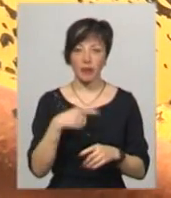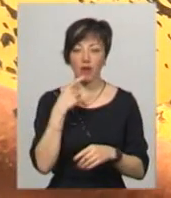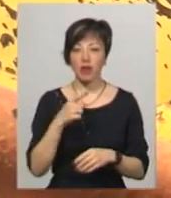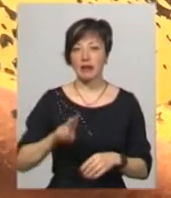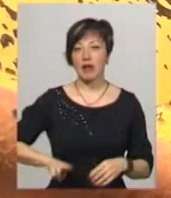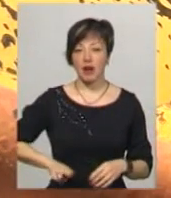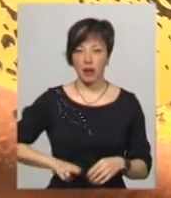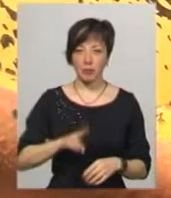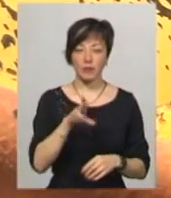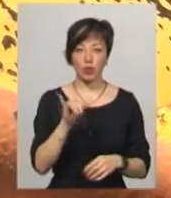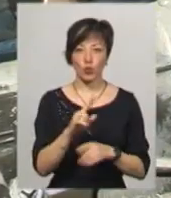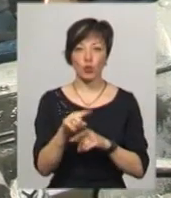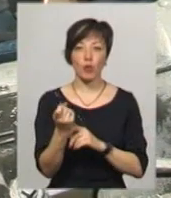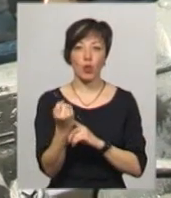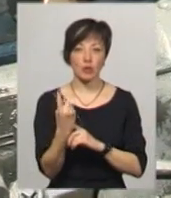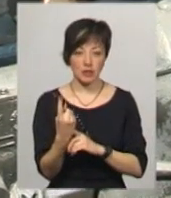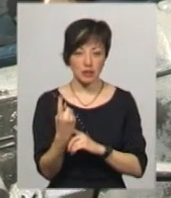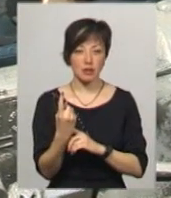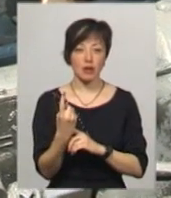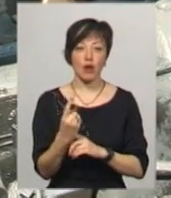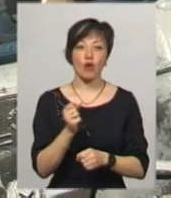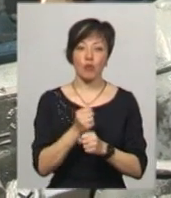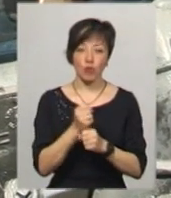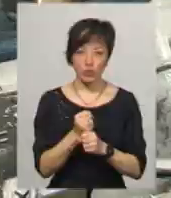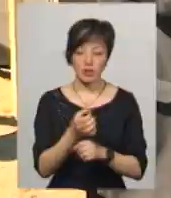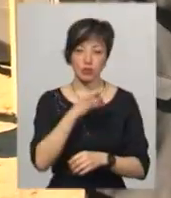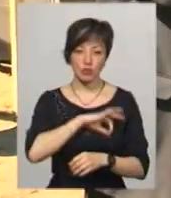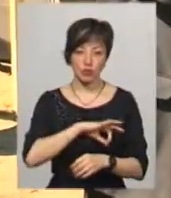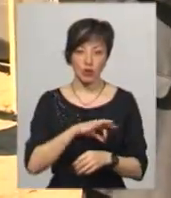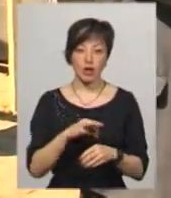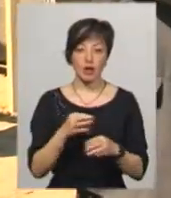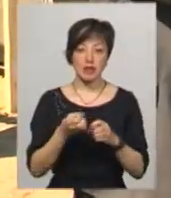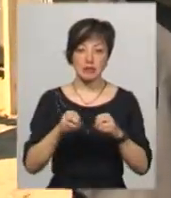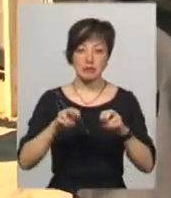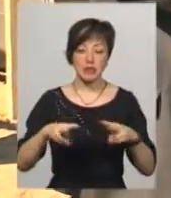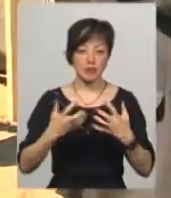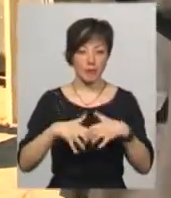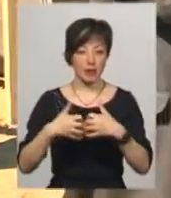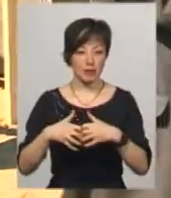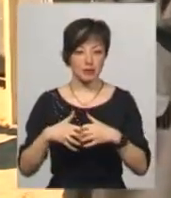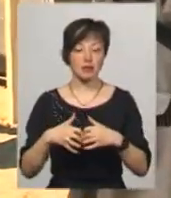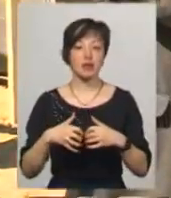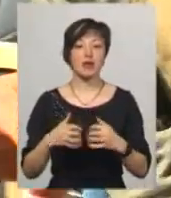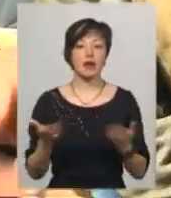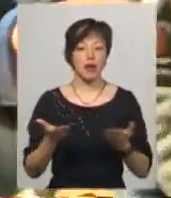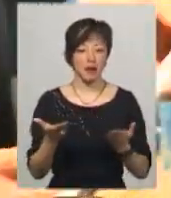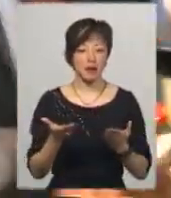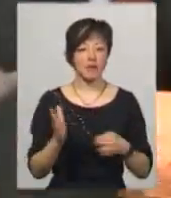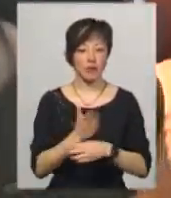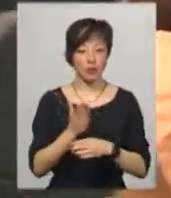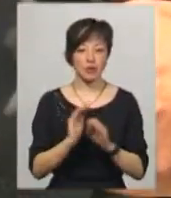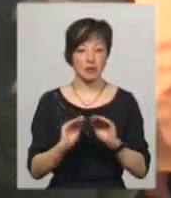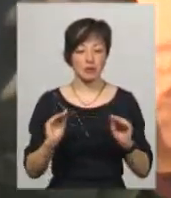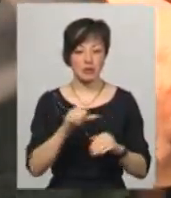вищого професійного училища номер 11 Василя Салізара, у роботі застосують піскострумний апарат – спеціальний пристрій, який виготовили